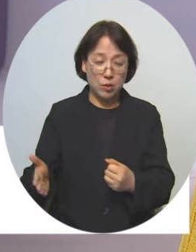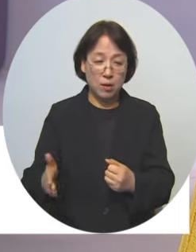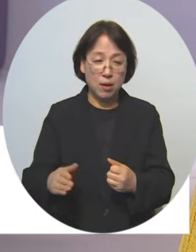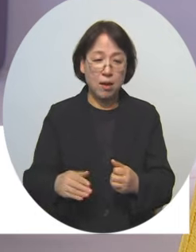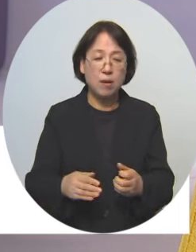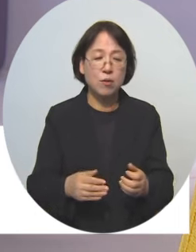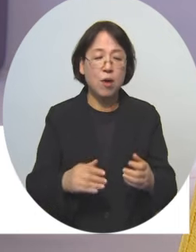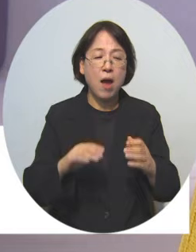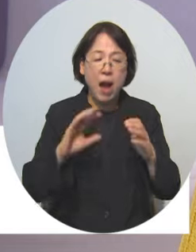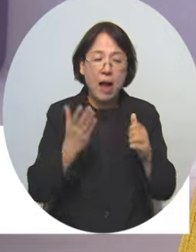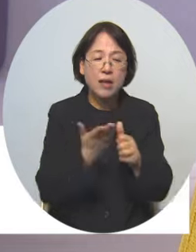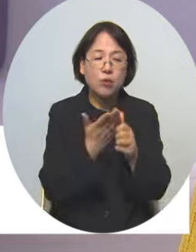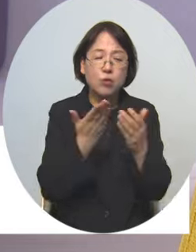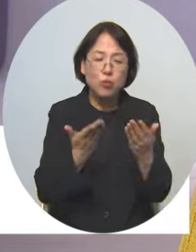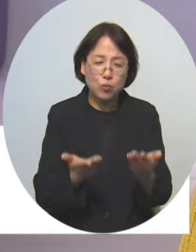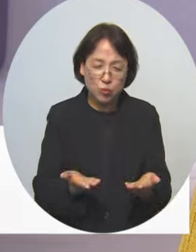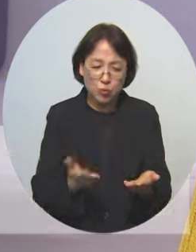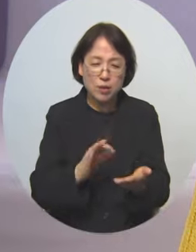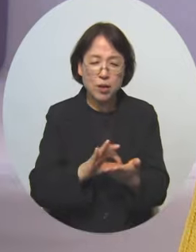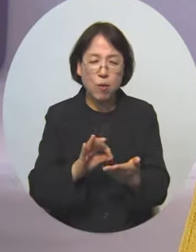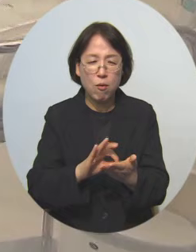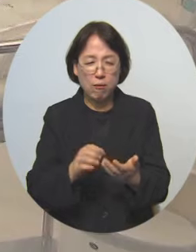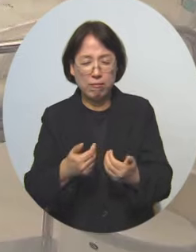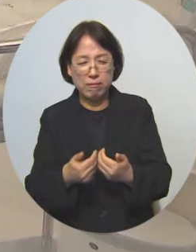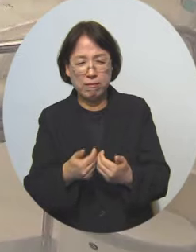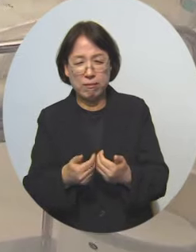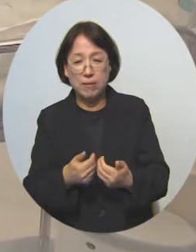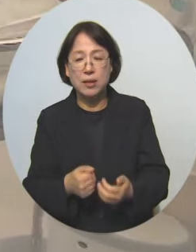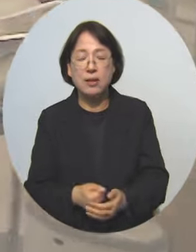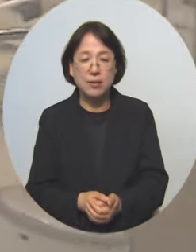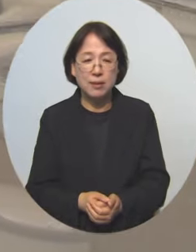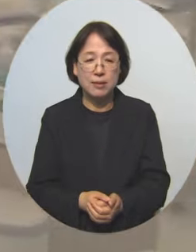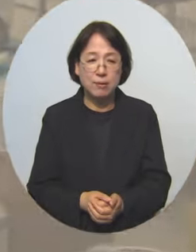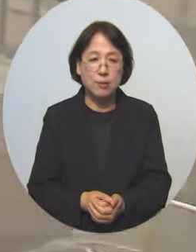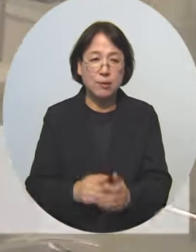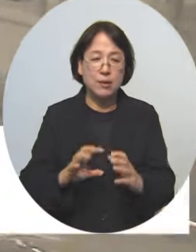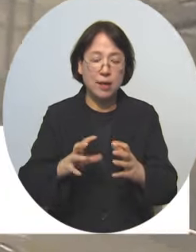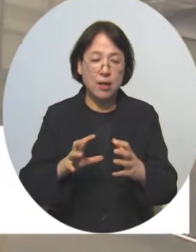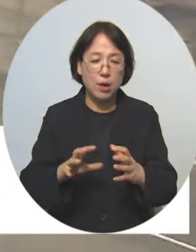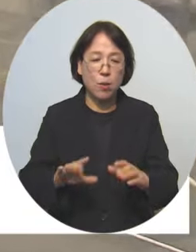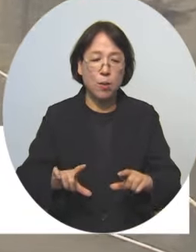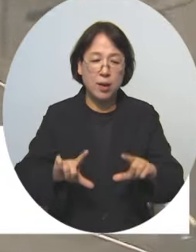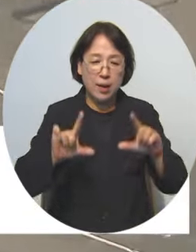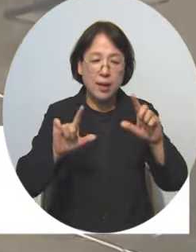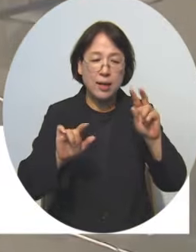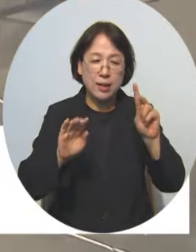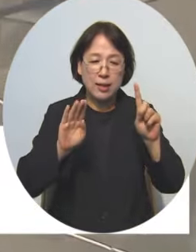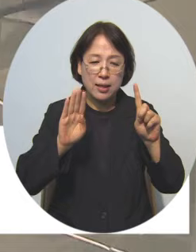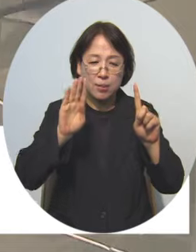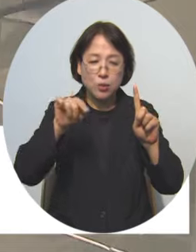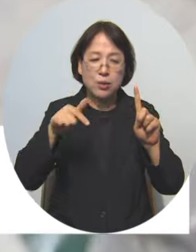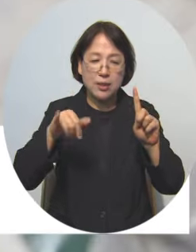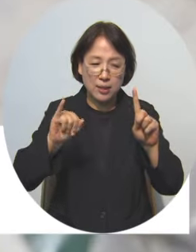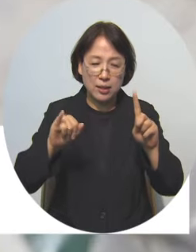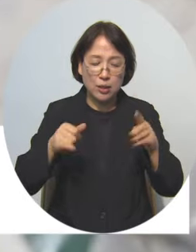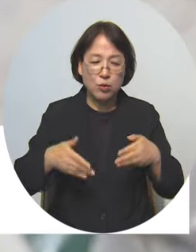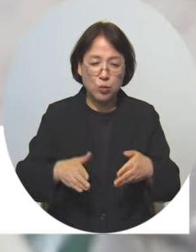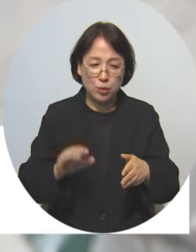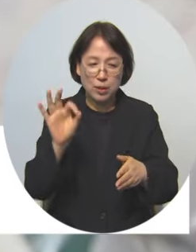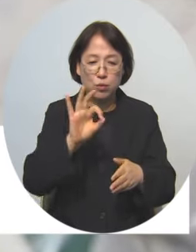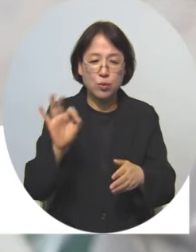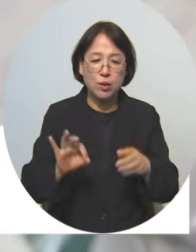그래도 육아휴직 쓰는 걸 많이 좀 꺼려하는 것 같더라고요. 우리나라 올해 1분기 합계 출산율은